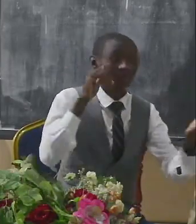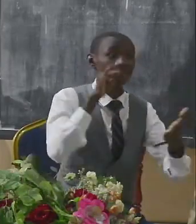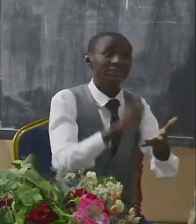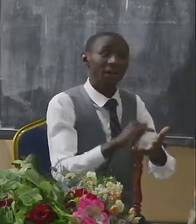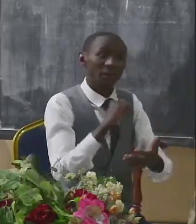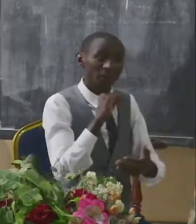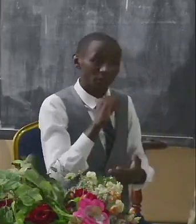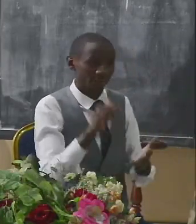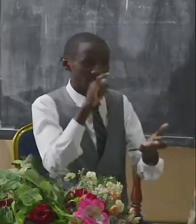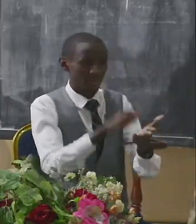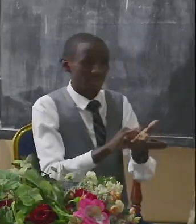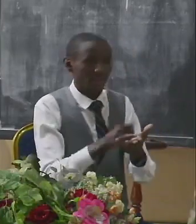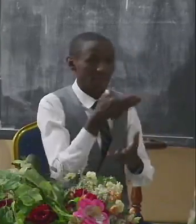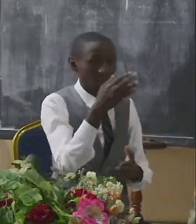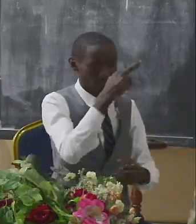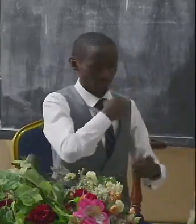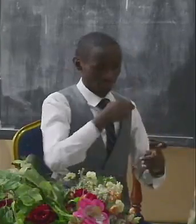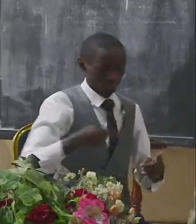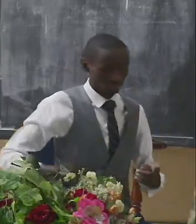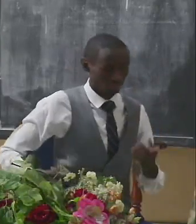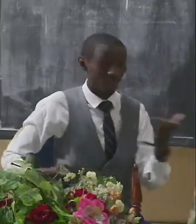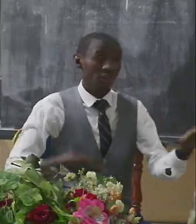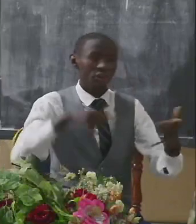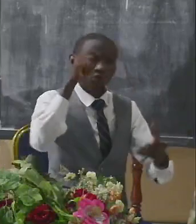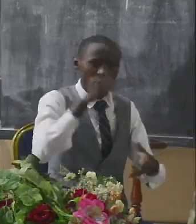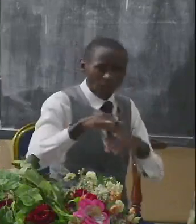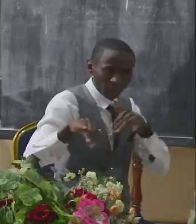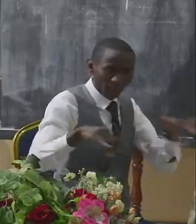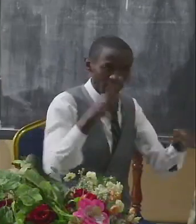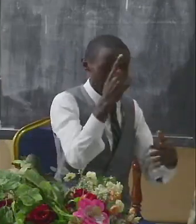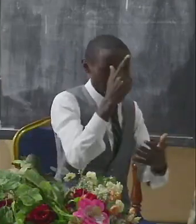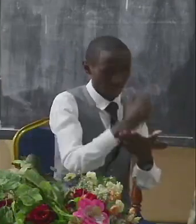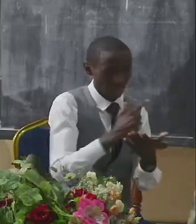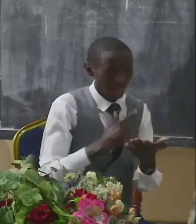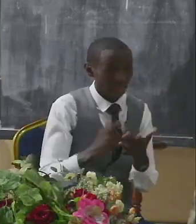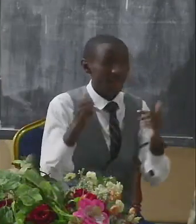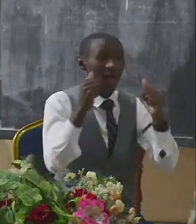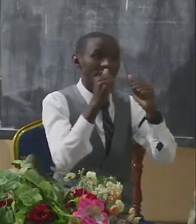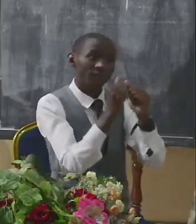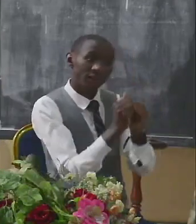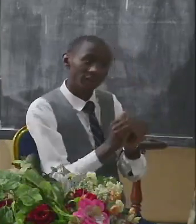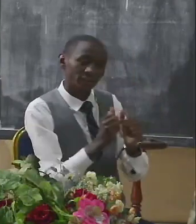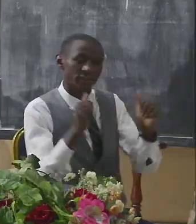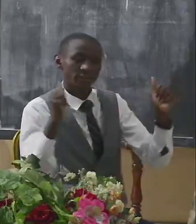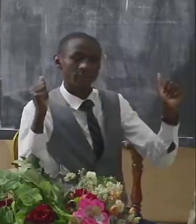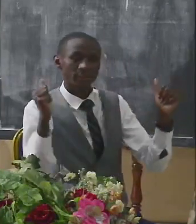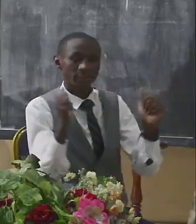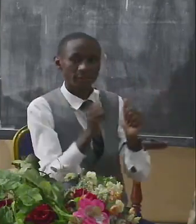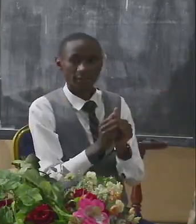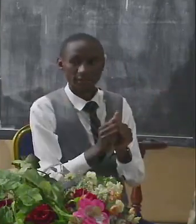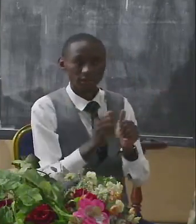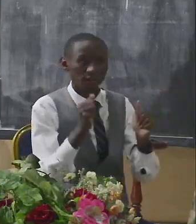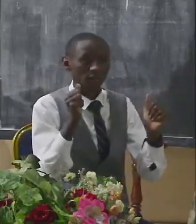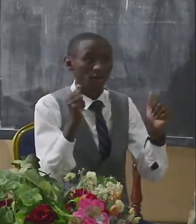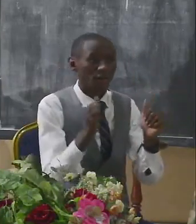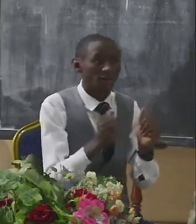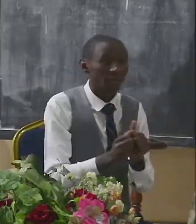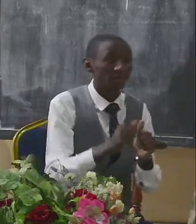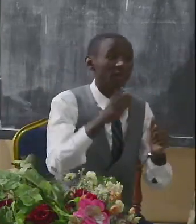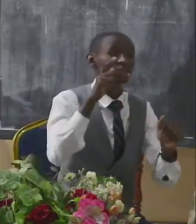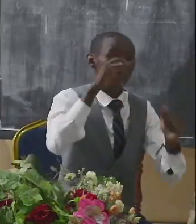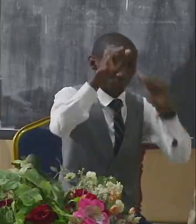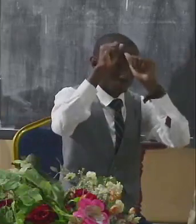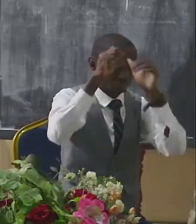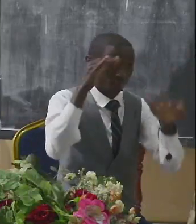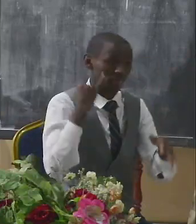prince ule mfalme, doit faire une alliance avec le peuple de Daniel, anapashwa fanya patano qui na est taifa, le peuple juif.